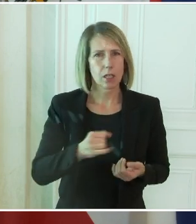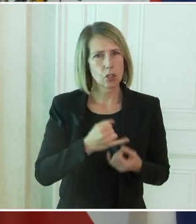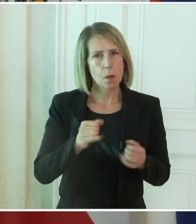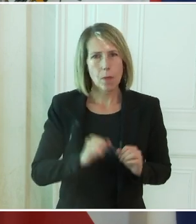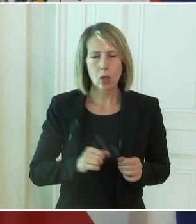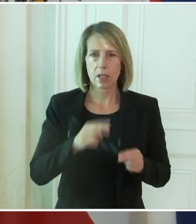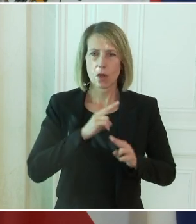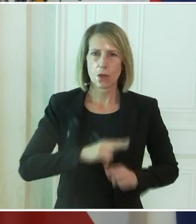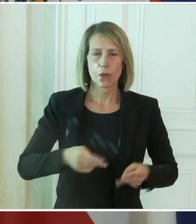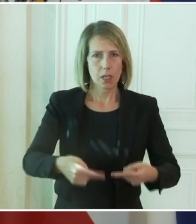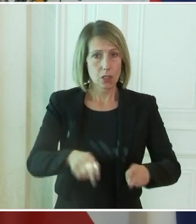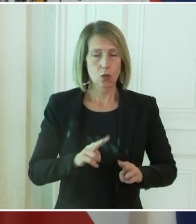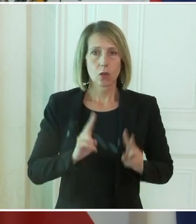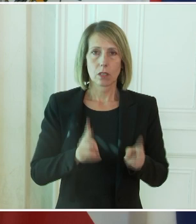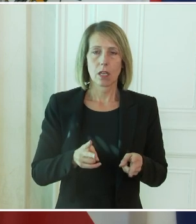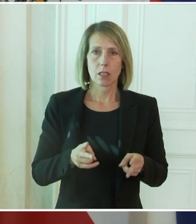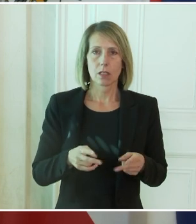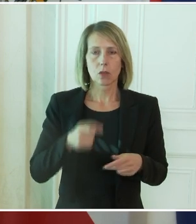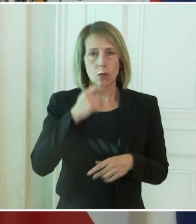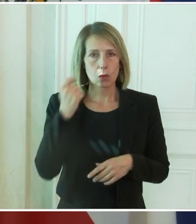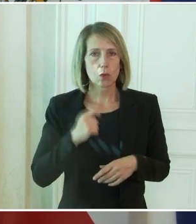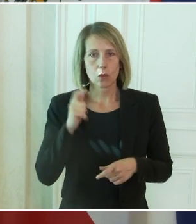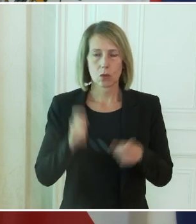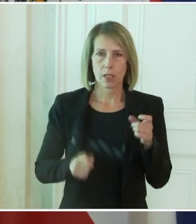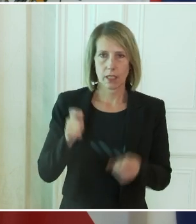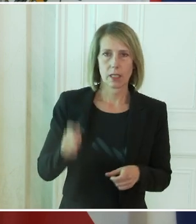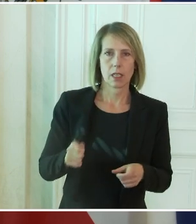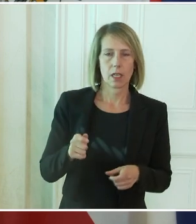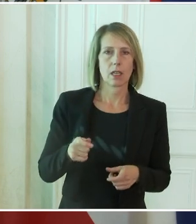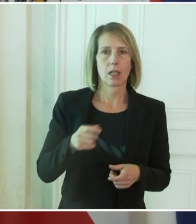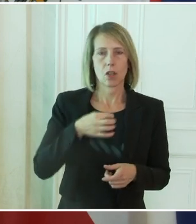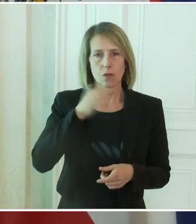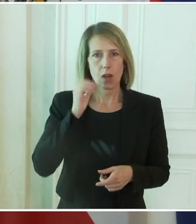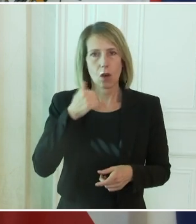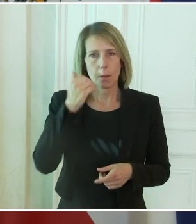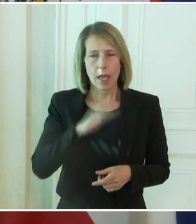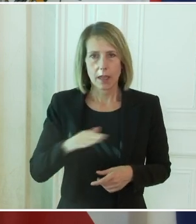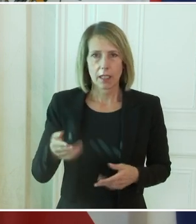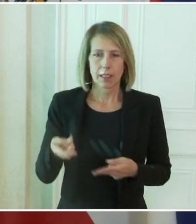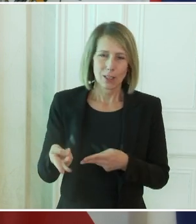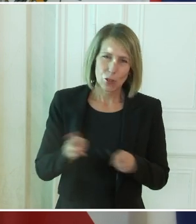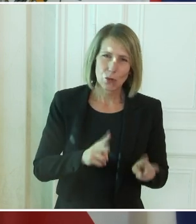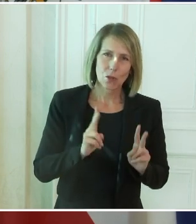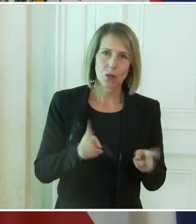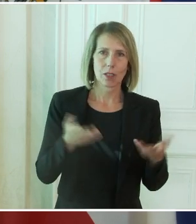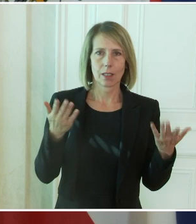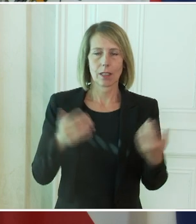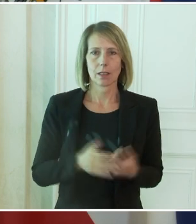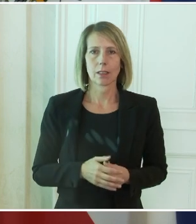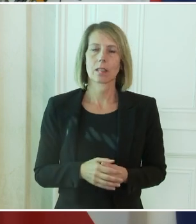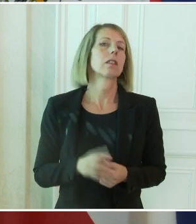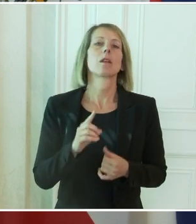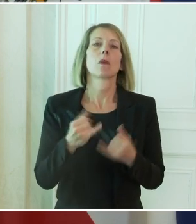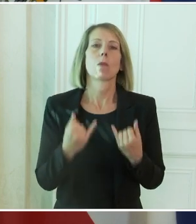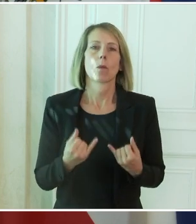zurückkehren können und dass die Ukrainerinnen und Ukrainer, die das sich ja auch selbst wünschen, wieder zurückkehren können. Im Moment